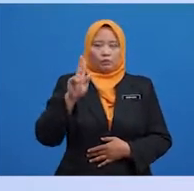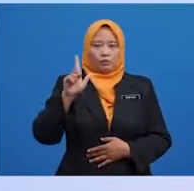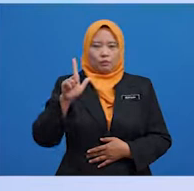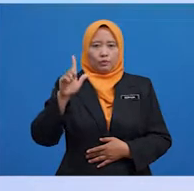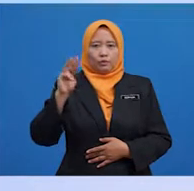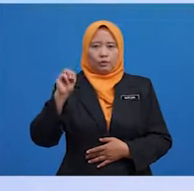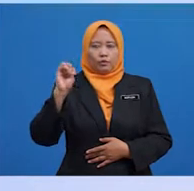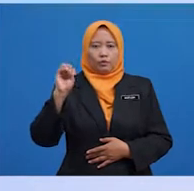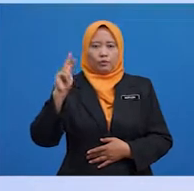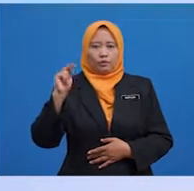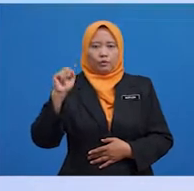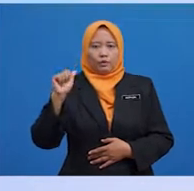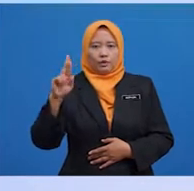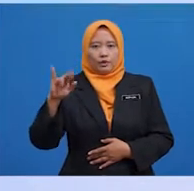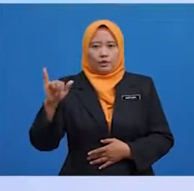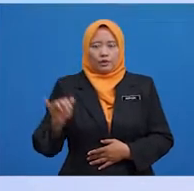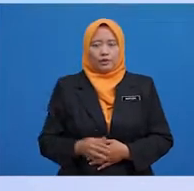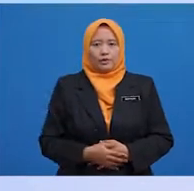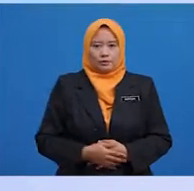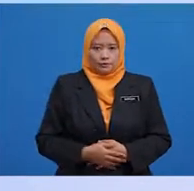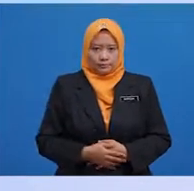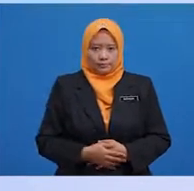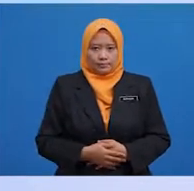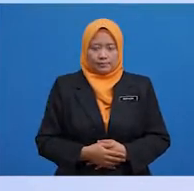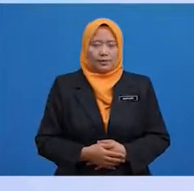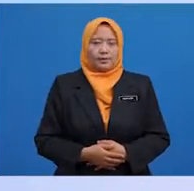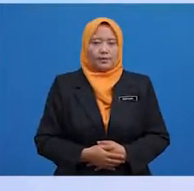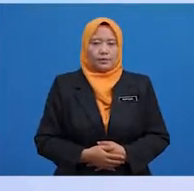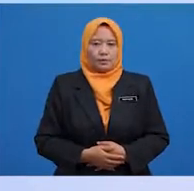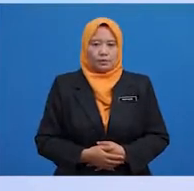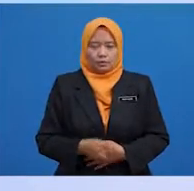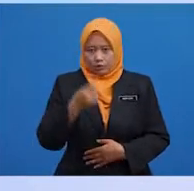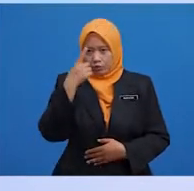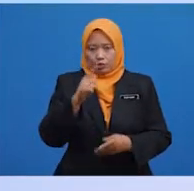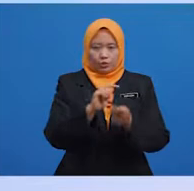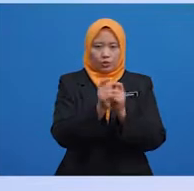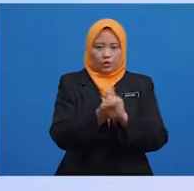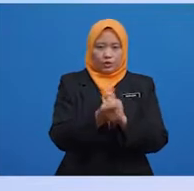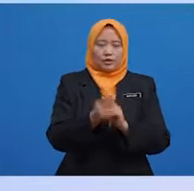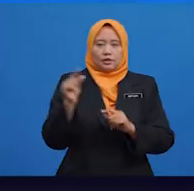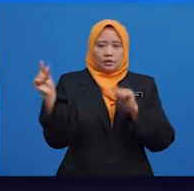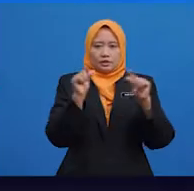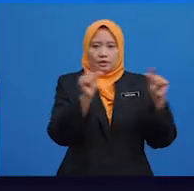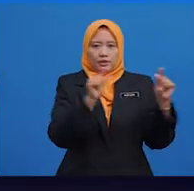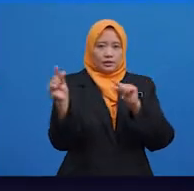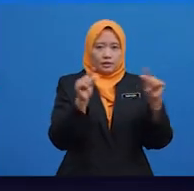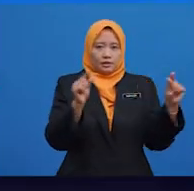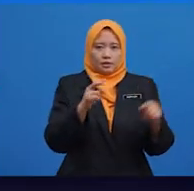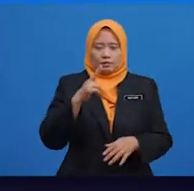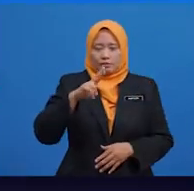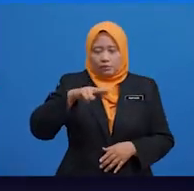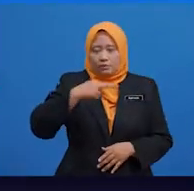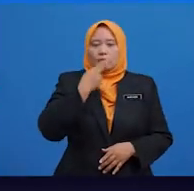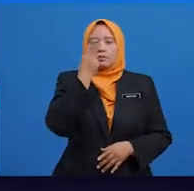ventrikel kanan ke paru-paru untuk pertukaran gas-gas pernafasan. Seterusnya,